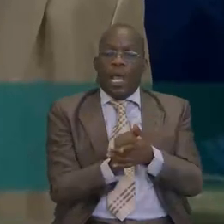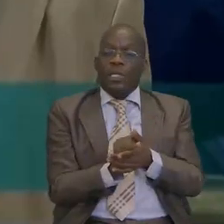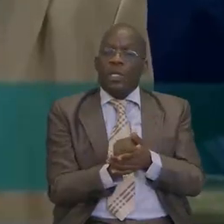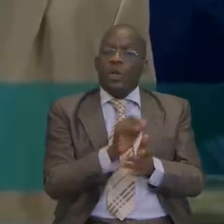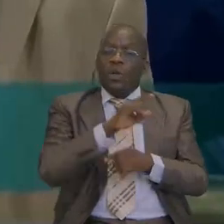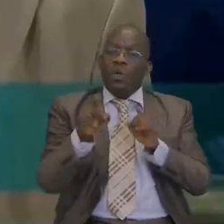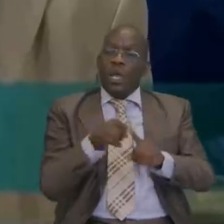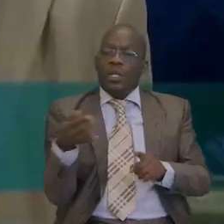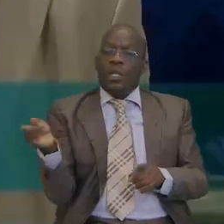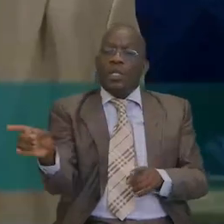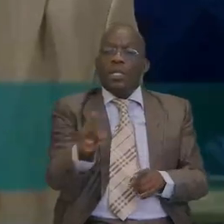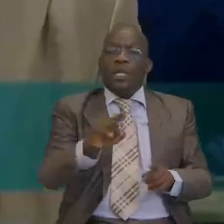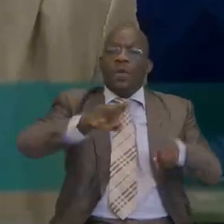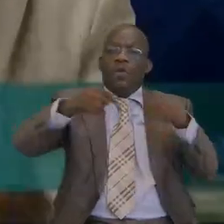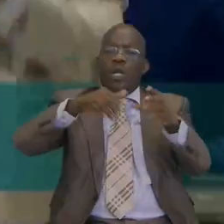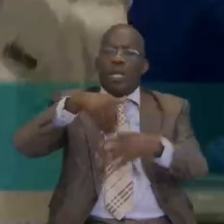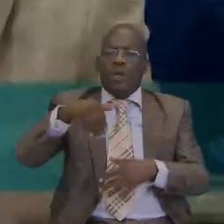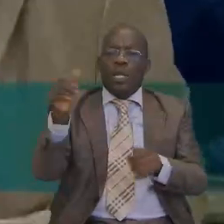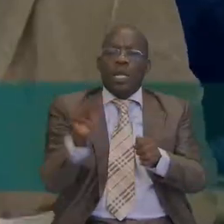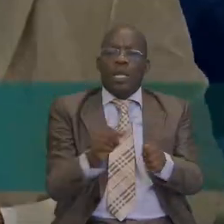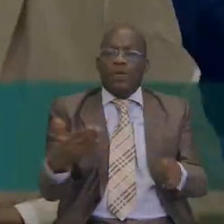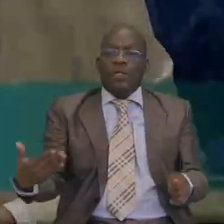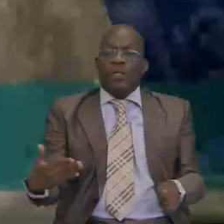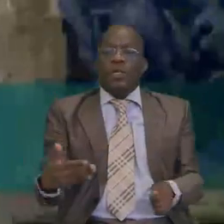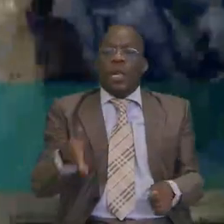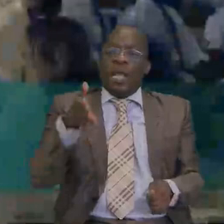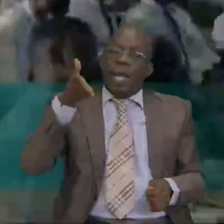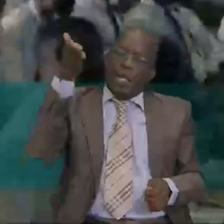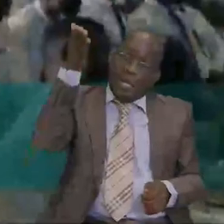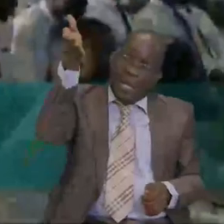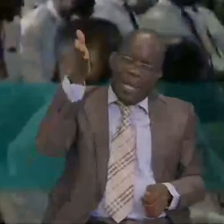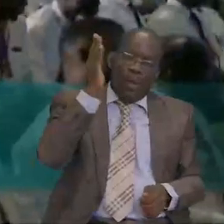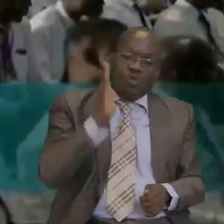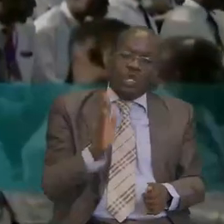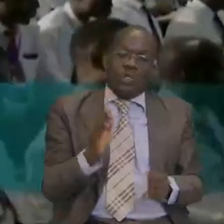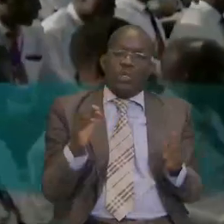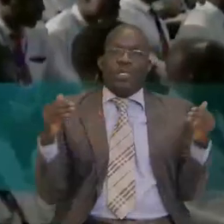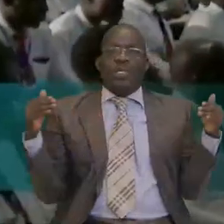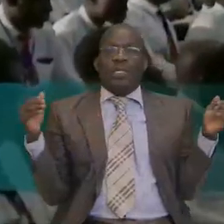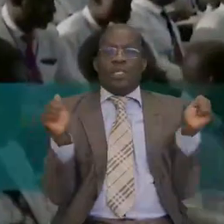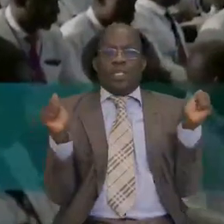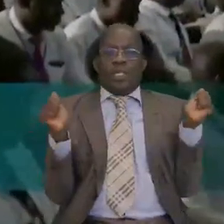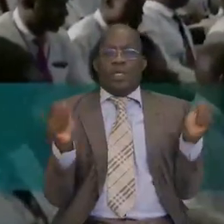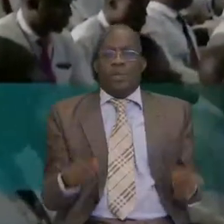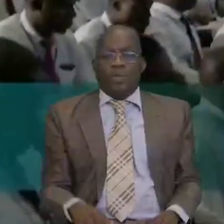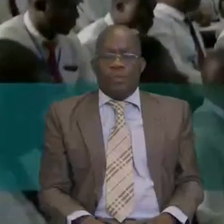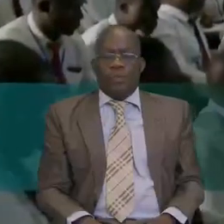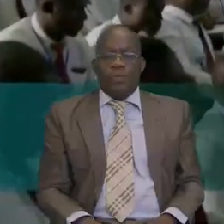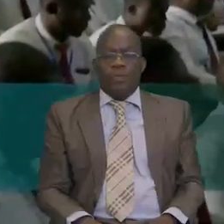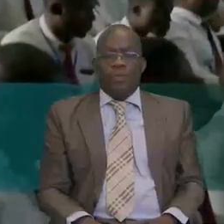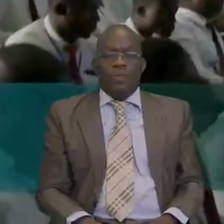ils sortaient, tout ce qui était au dehors là-bas devait trembler également.